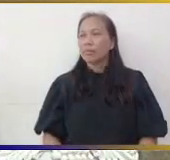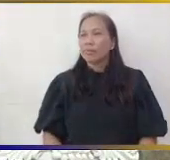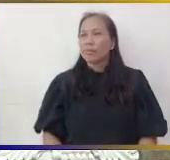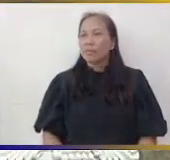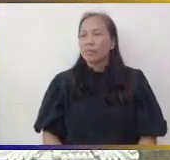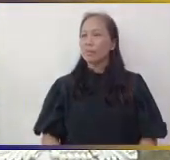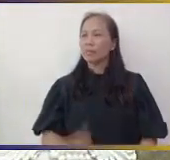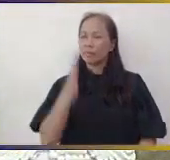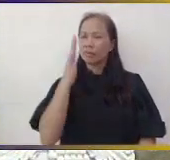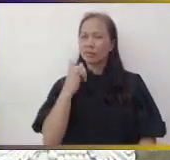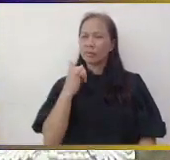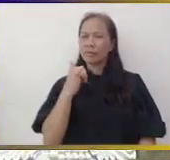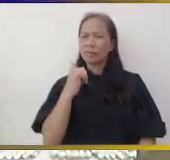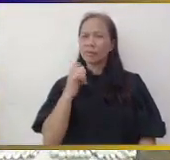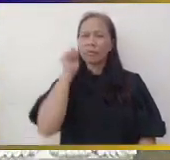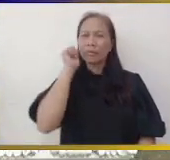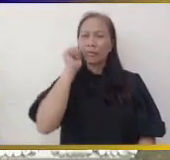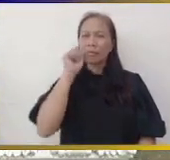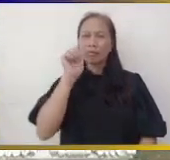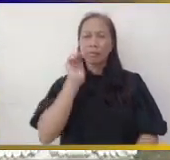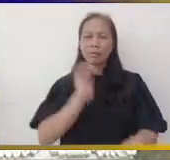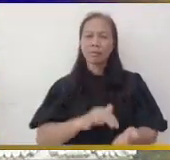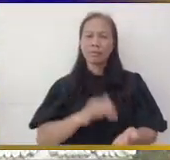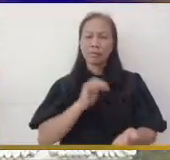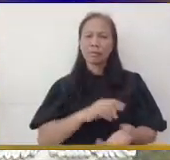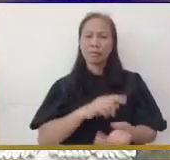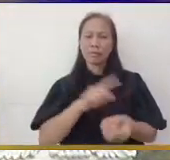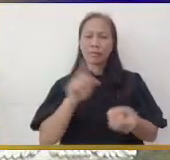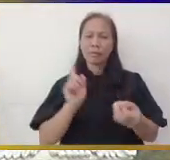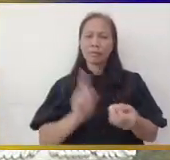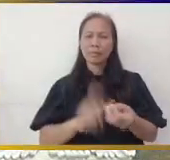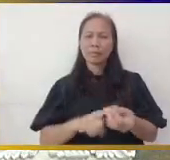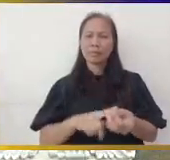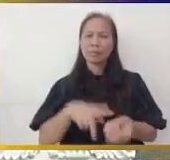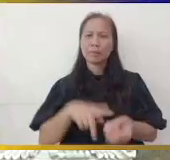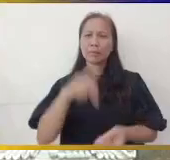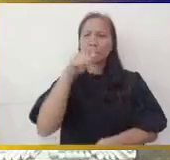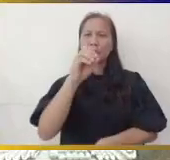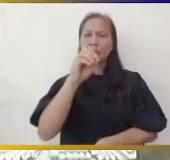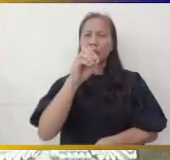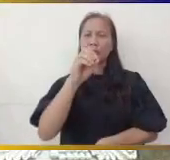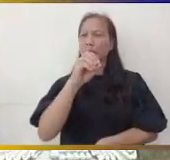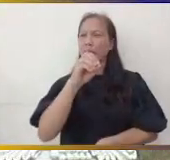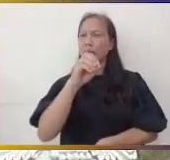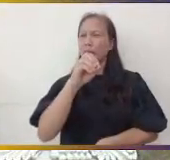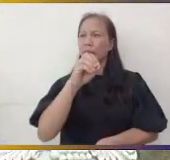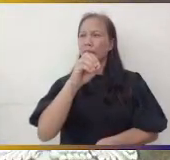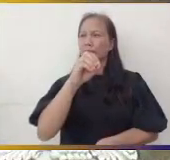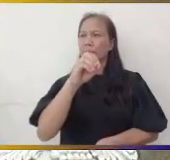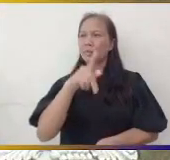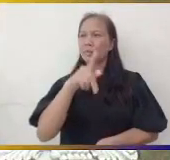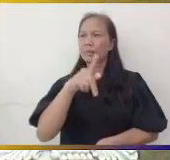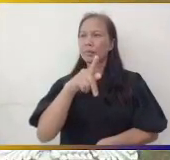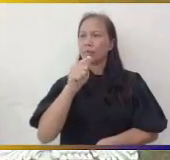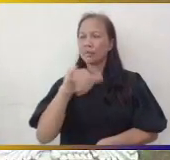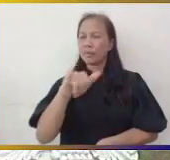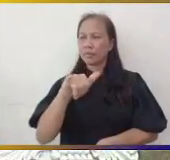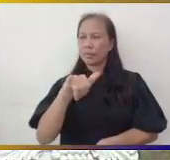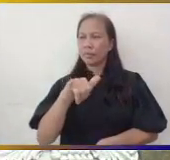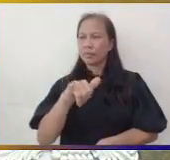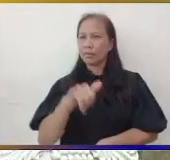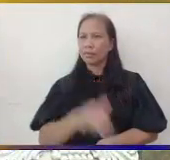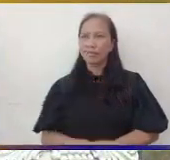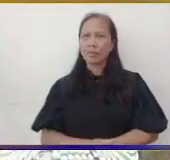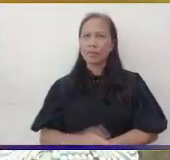ginamit po ito kumbaga ito yung ginagamit na picture at nakikita naman po natin up until this time mga kapatid the truth